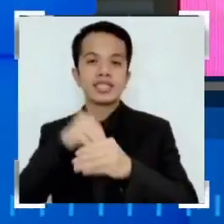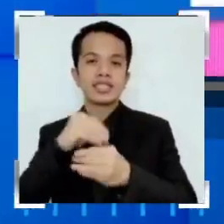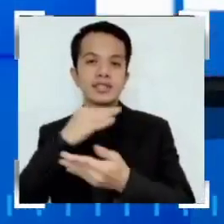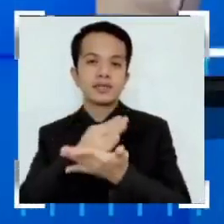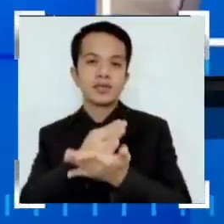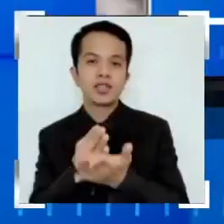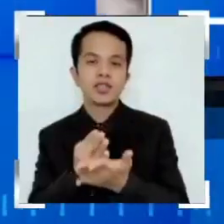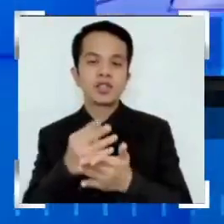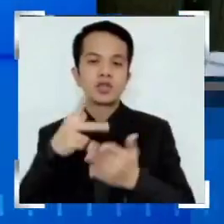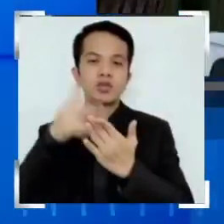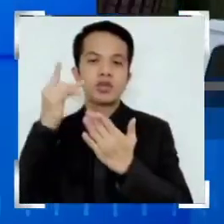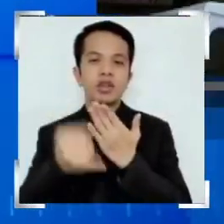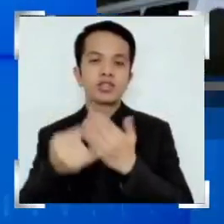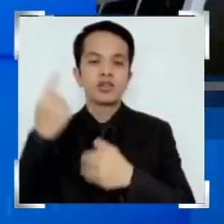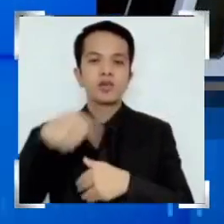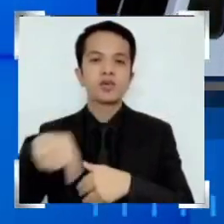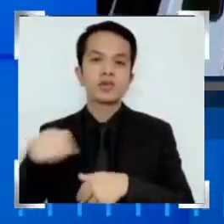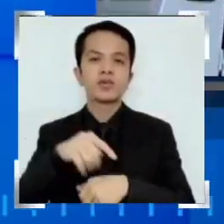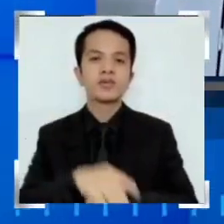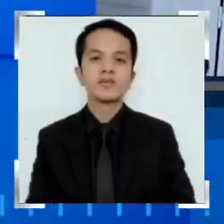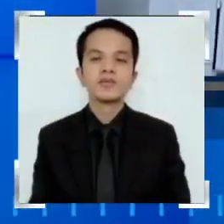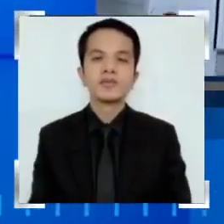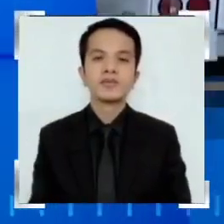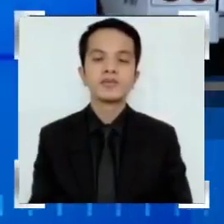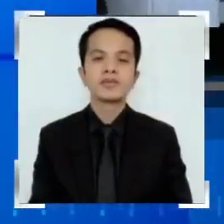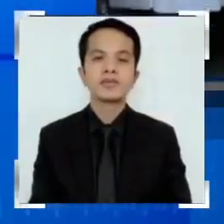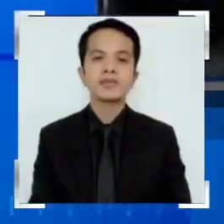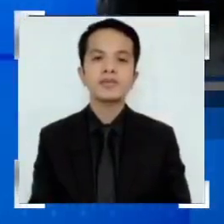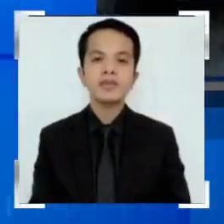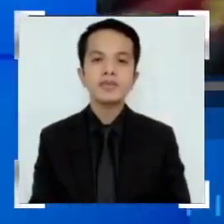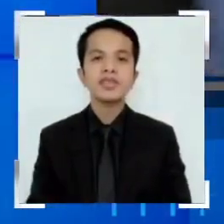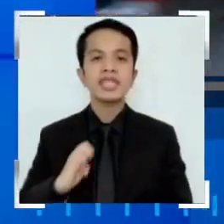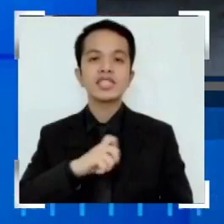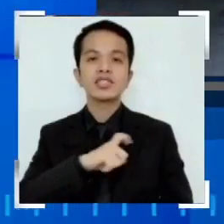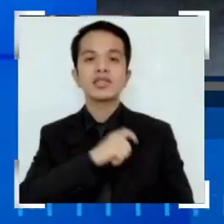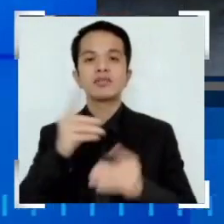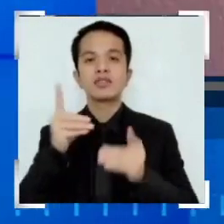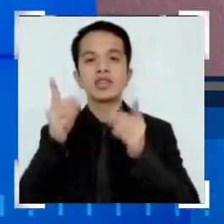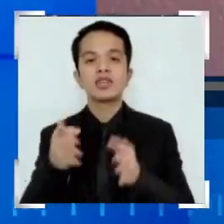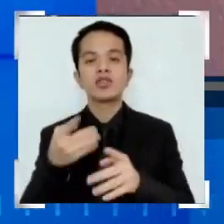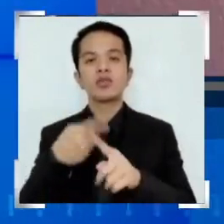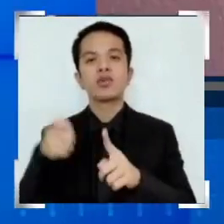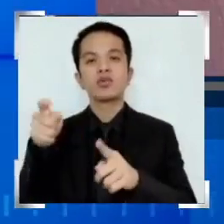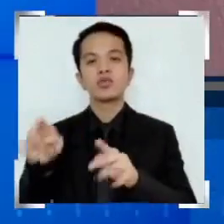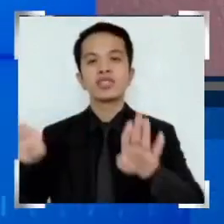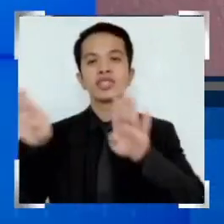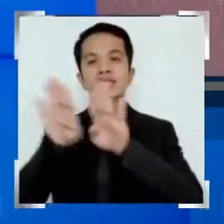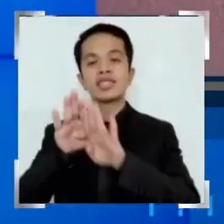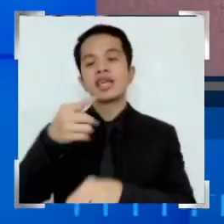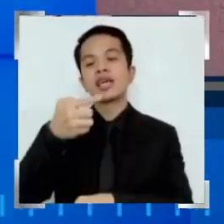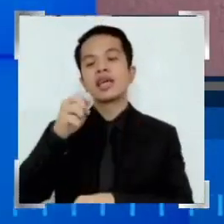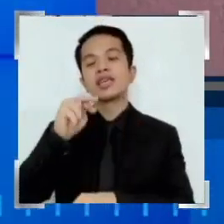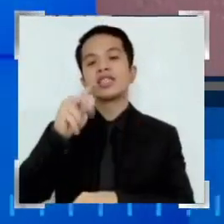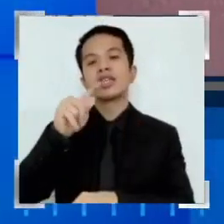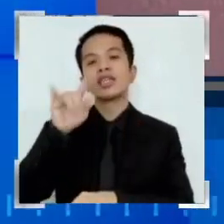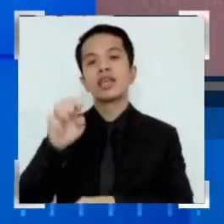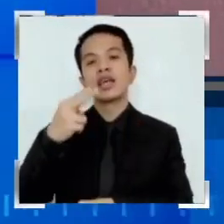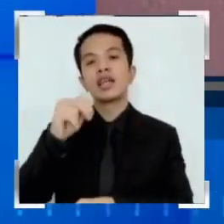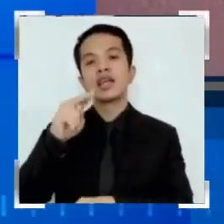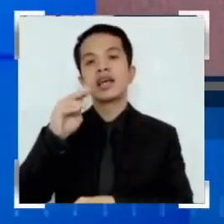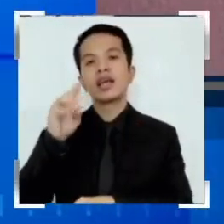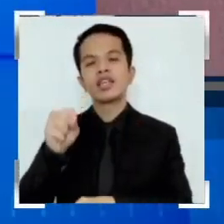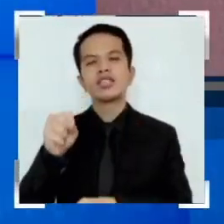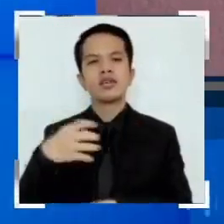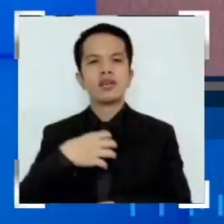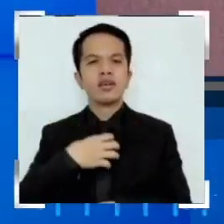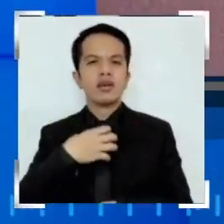ng kagawaran. Executive Director ng ipinasarang ampunan na Gentle Hands Incorporated, inireklamo ng kidnapping